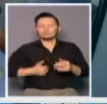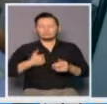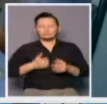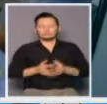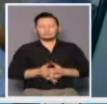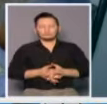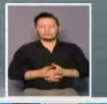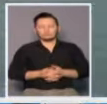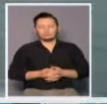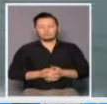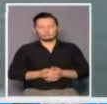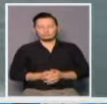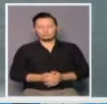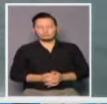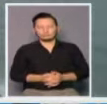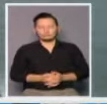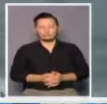мной.